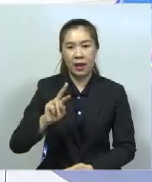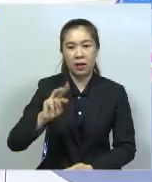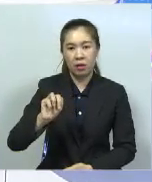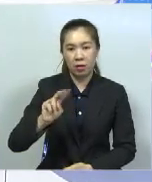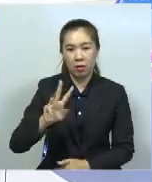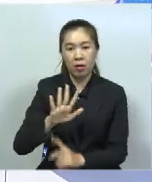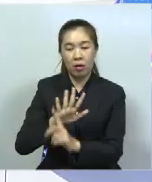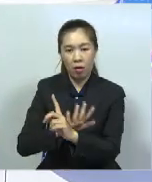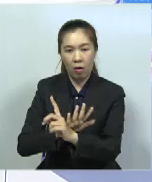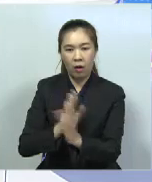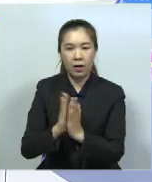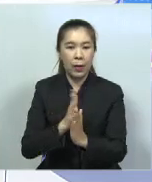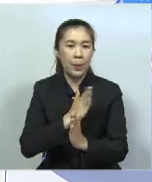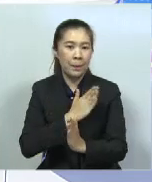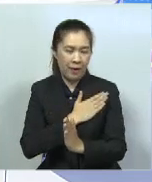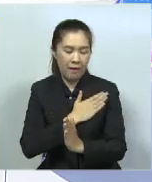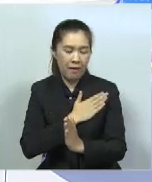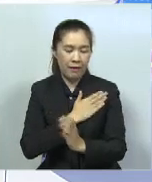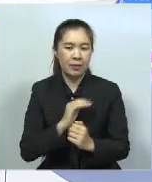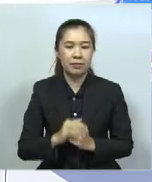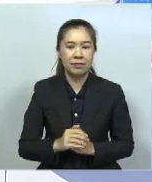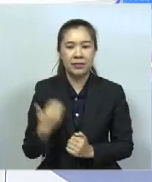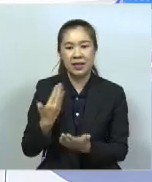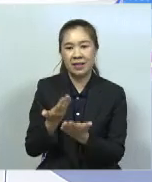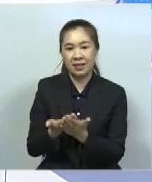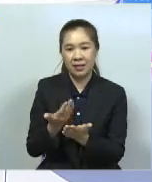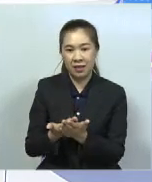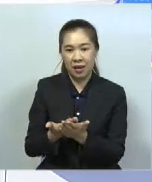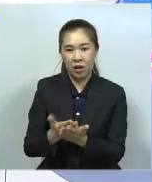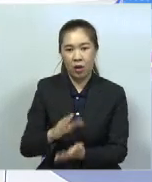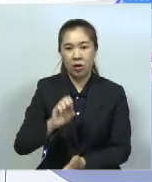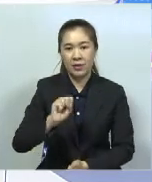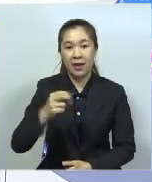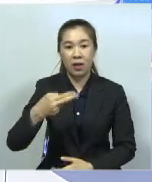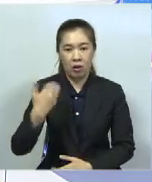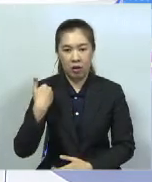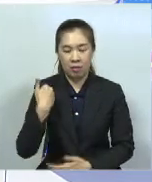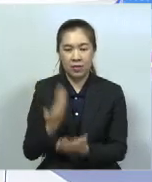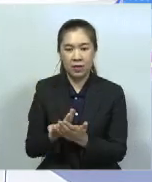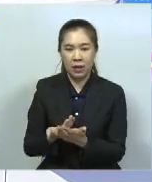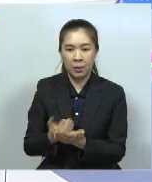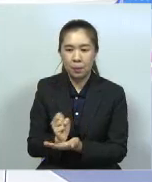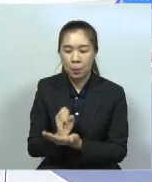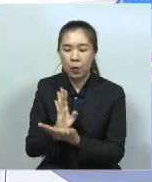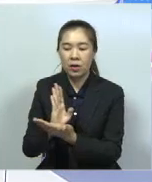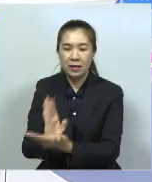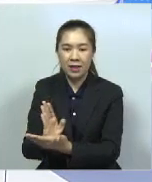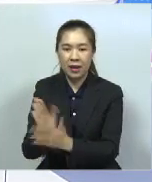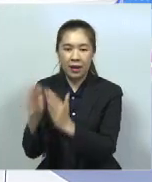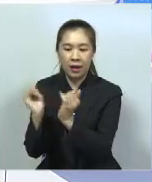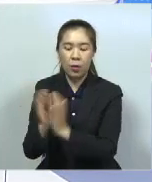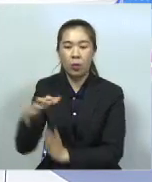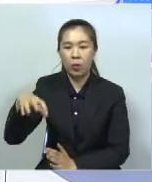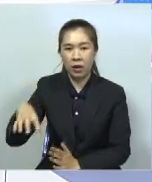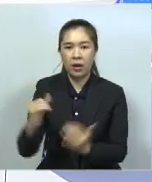จันทน์แล้วก็พระธรรมชโยนะคะหลักๆก็คือมีเงินของทางสหกรณ์เครดิตยูเนียนคลองจันทน์เนี่ยไปบริจาคให้กับวัดพระธรรมกาย